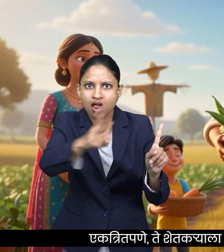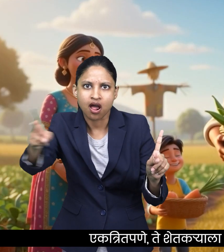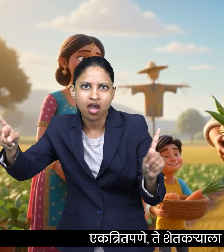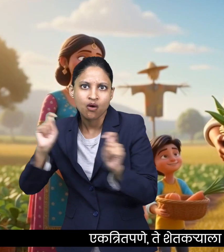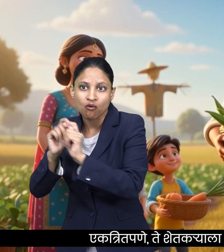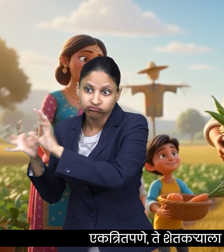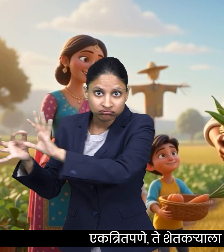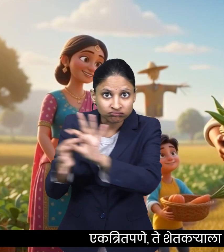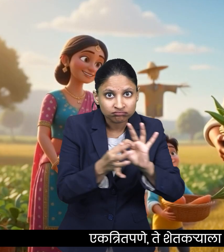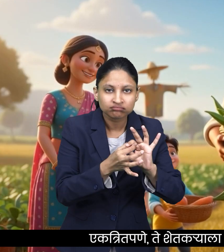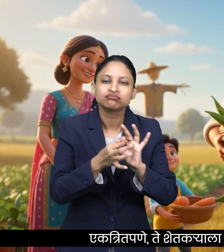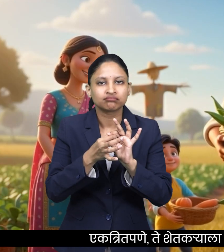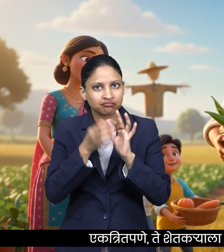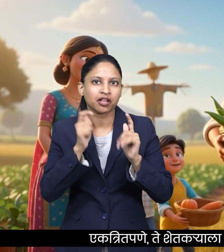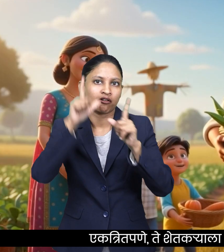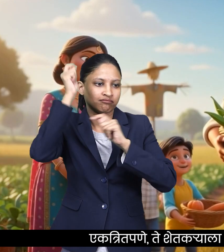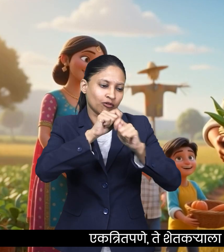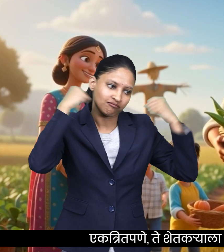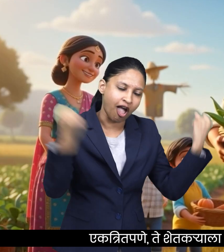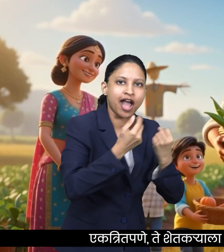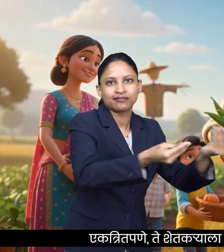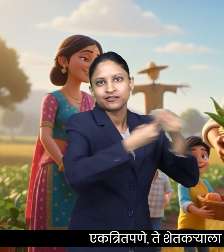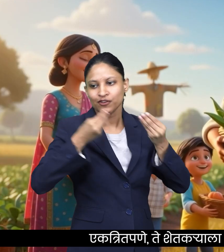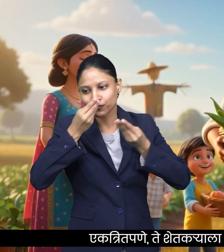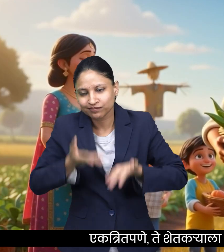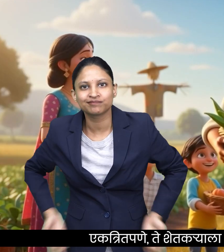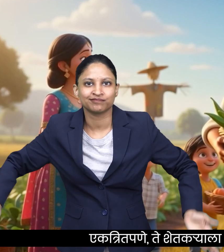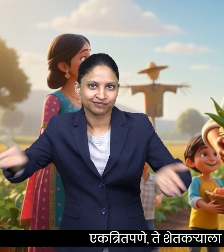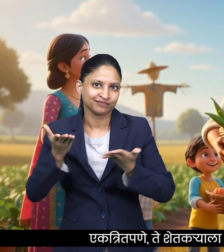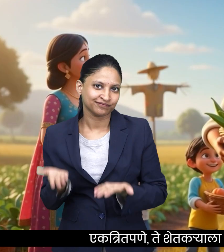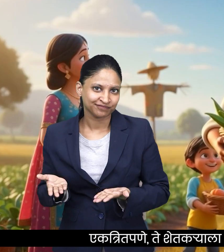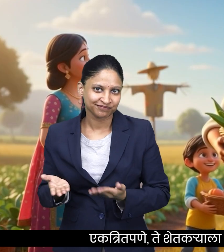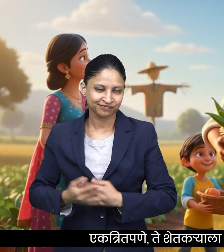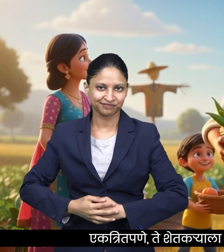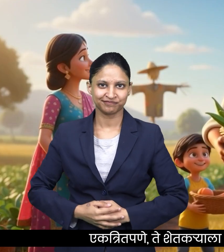एकत्रितपणे ते शेतकऱ्याला आपल्याला अन्न देण्यास मदत करतात.